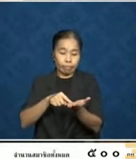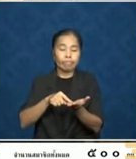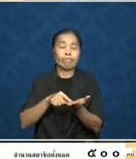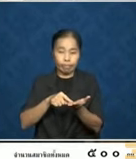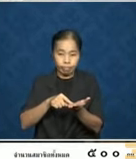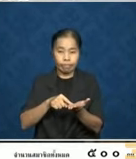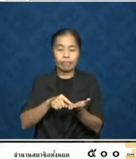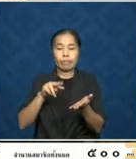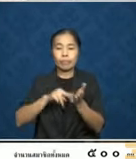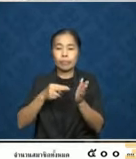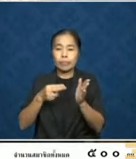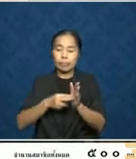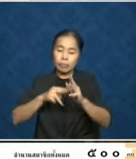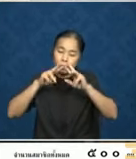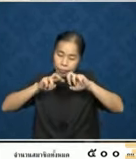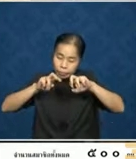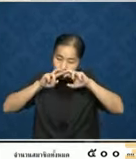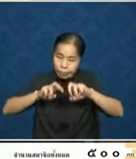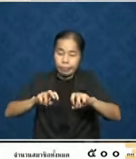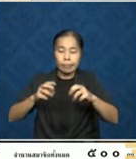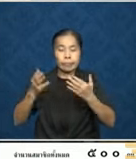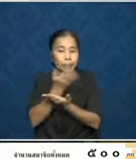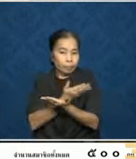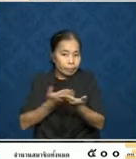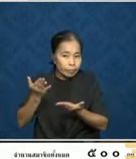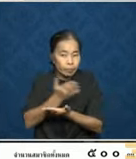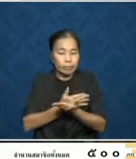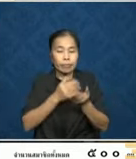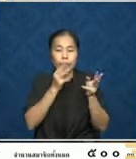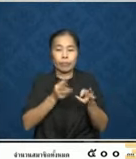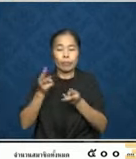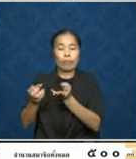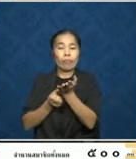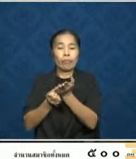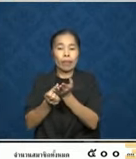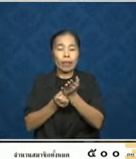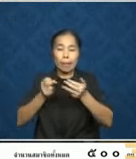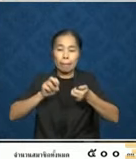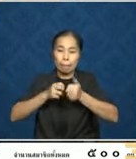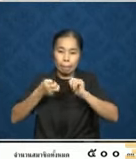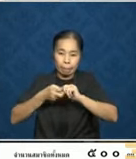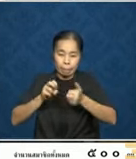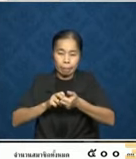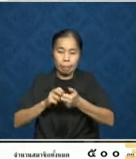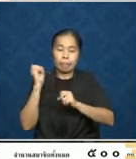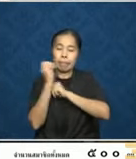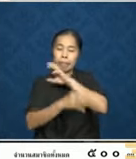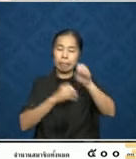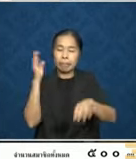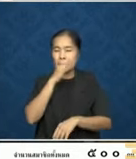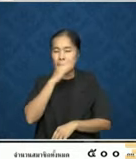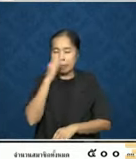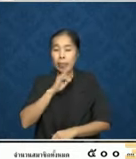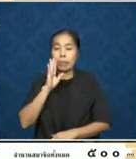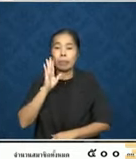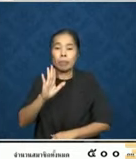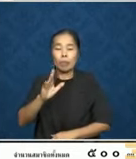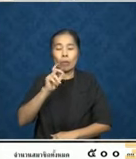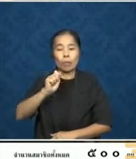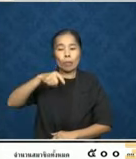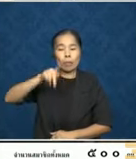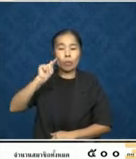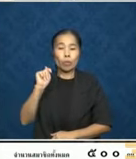าพิจารณาเรื่องของการแก้ไขปัญหาขยะขององค์กรปกครองส่วนท้องถิ่นท่